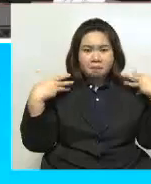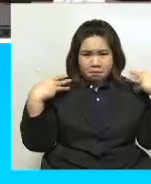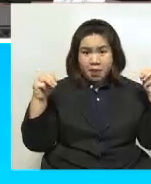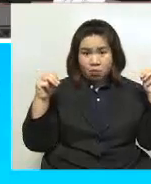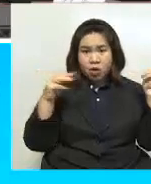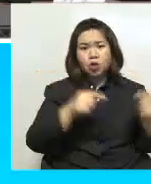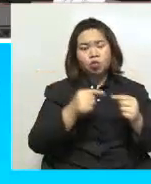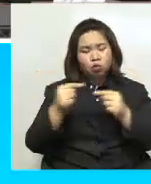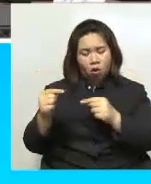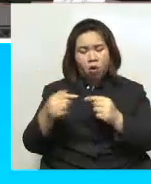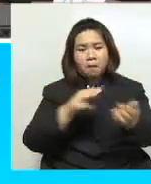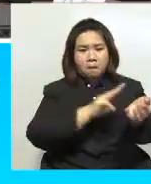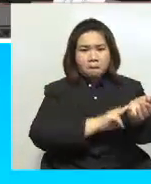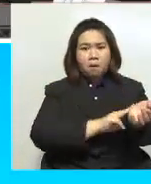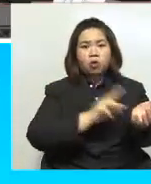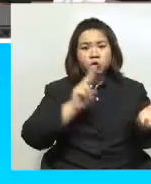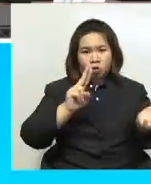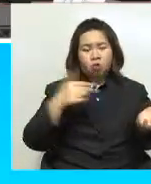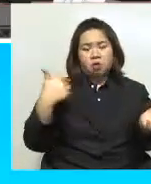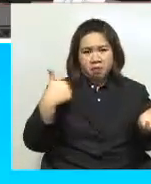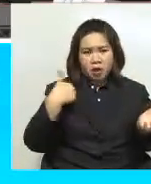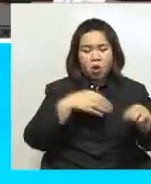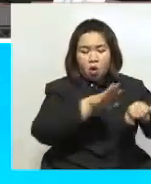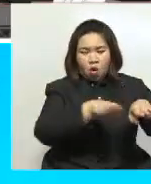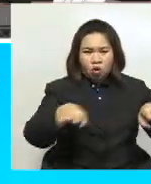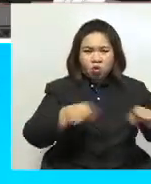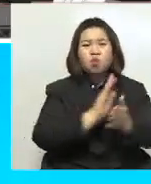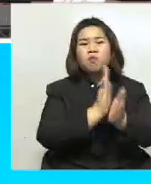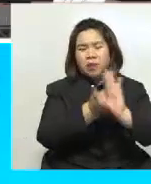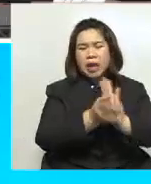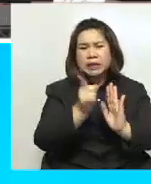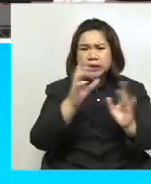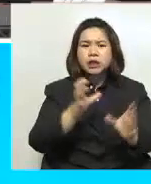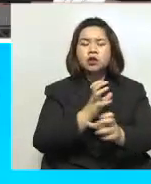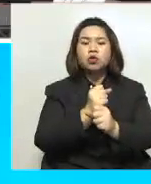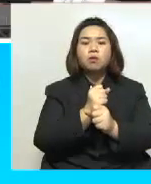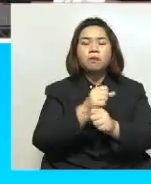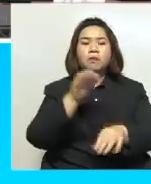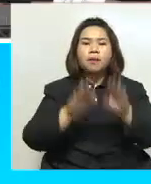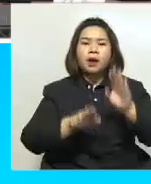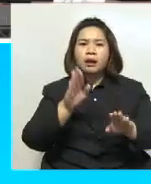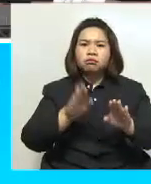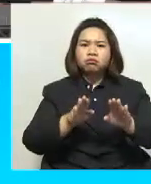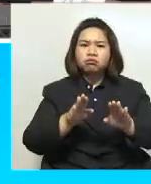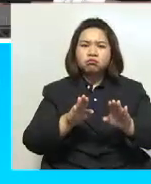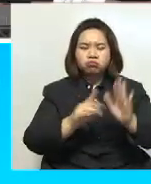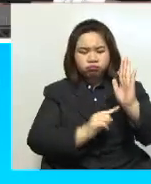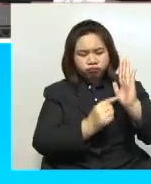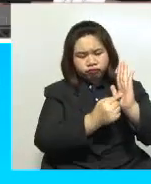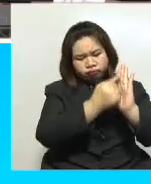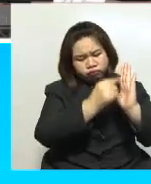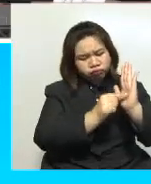มีนบุรีแล้วก็ที่หมอชิดครับที่มีต้นทางปลายทางเรารวมแล้วก็ประมาณเกือบ20เส้นทางน